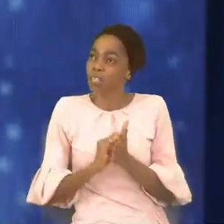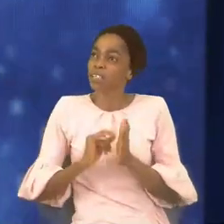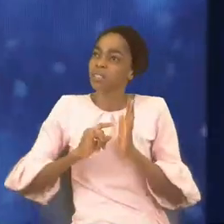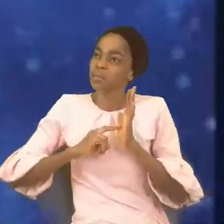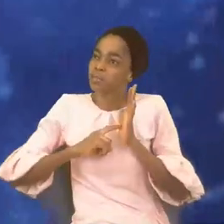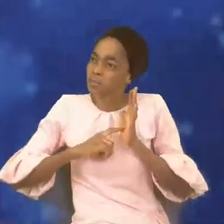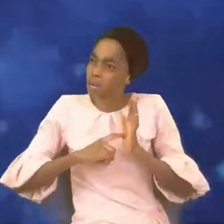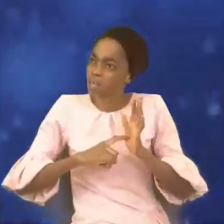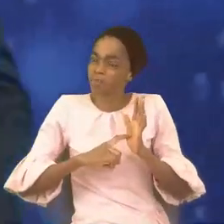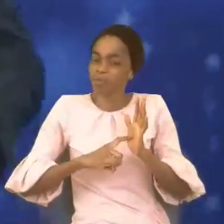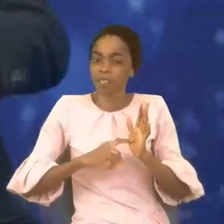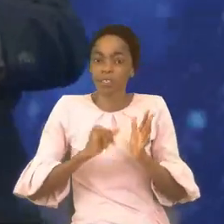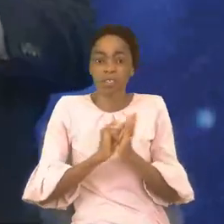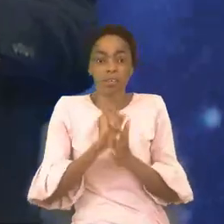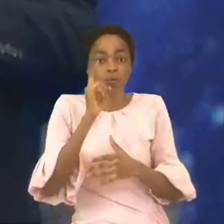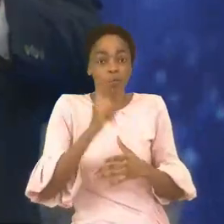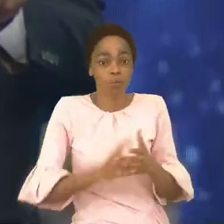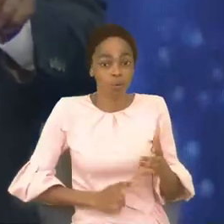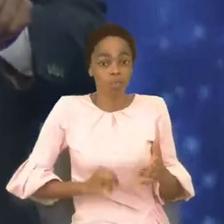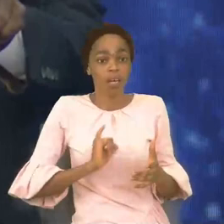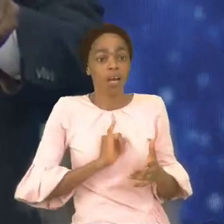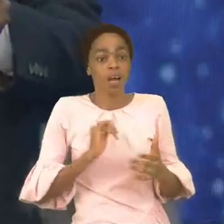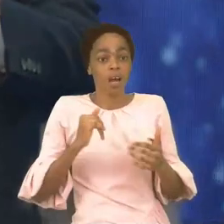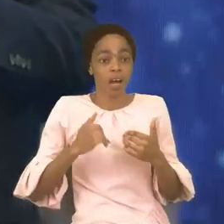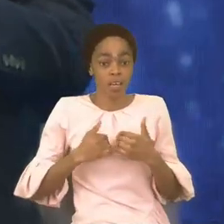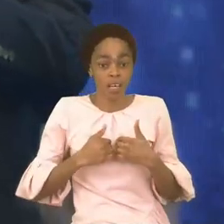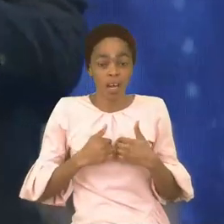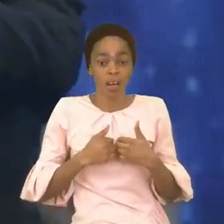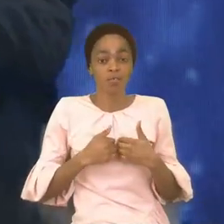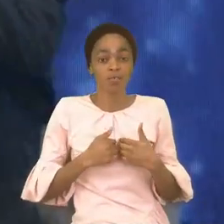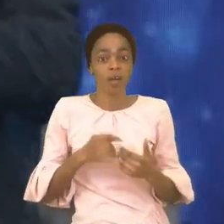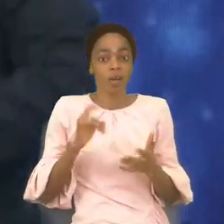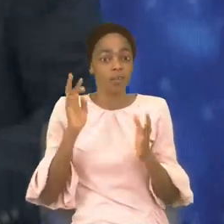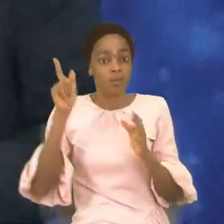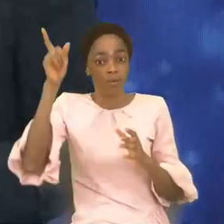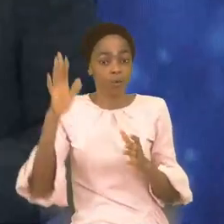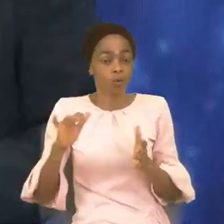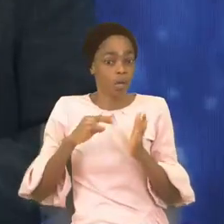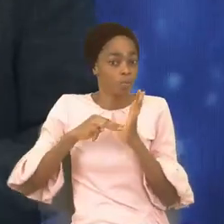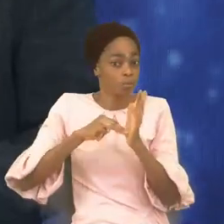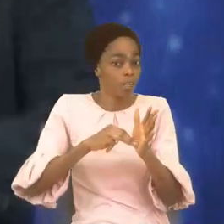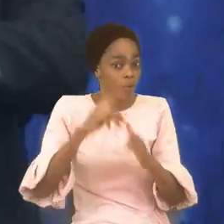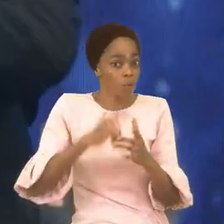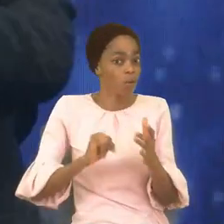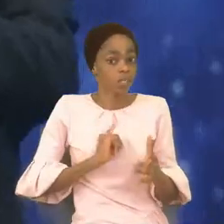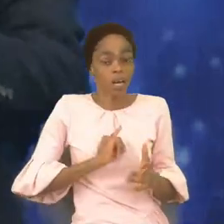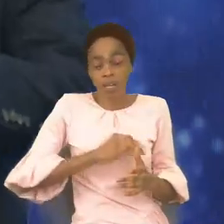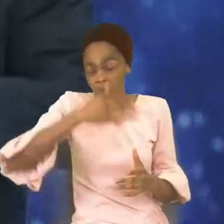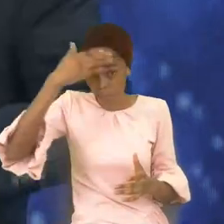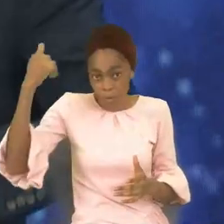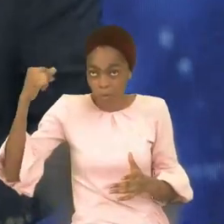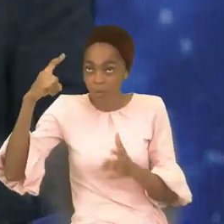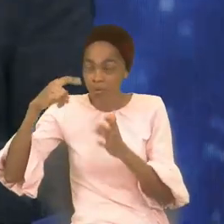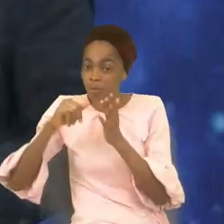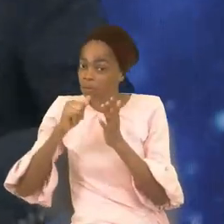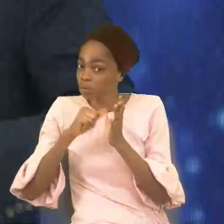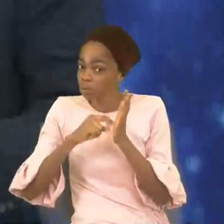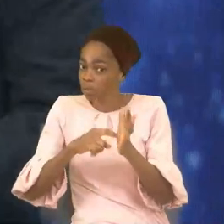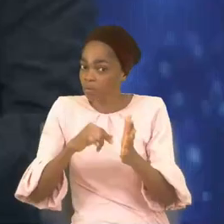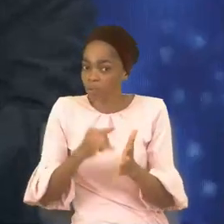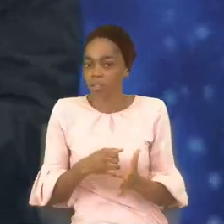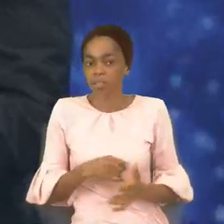peut manifester. Ce que j'ai révélé, il me révèle ça. Il craignait l'Éternel et il